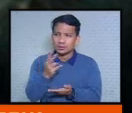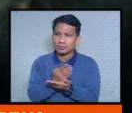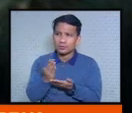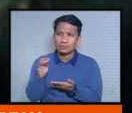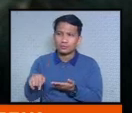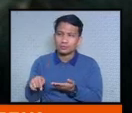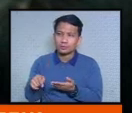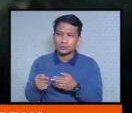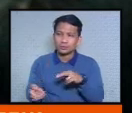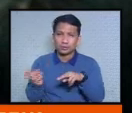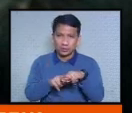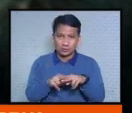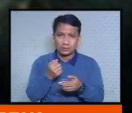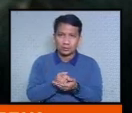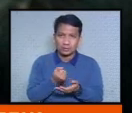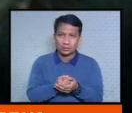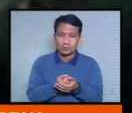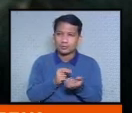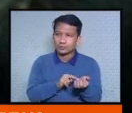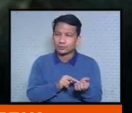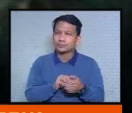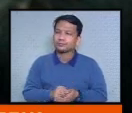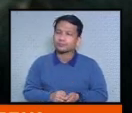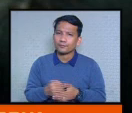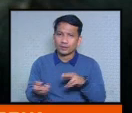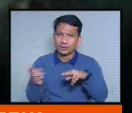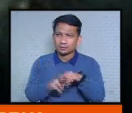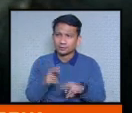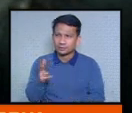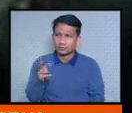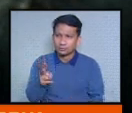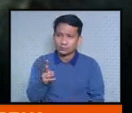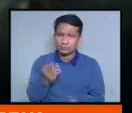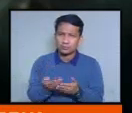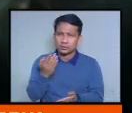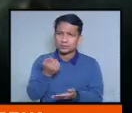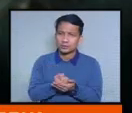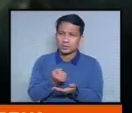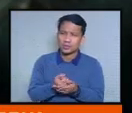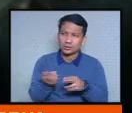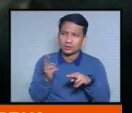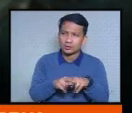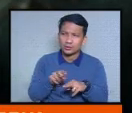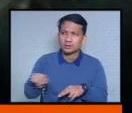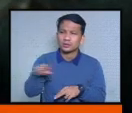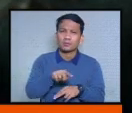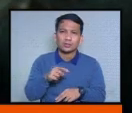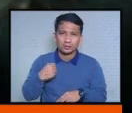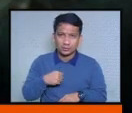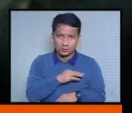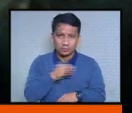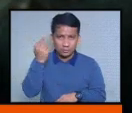para sa aumento sa sahod ng mga nurse. Dagdag na 32 billion pesos naman para sa salary increase ng